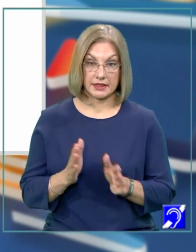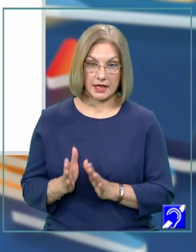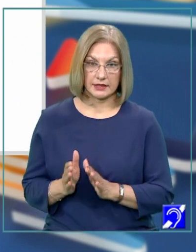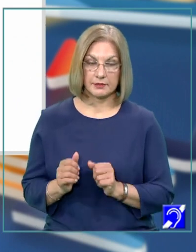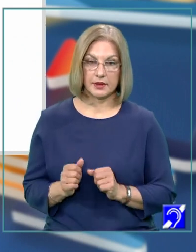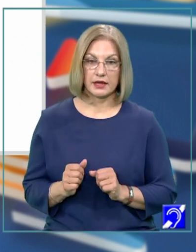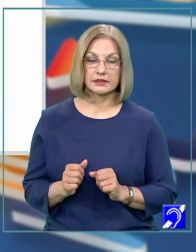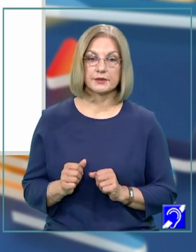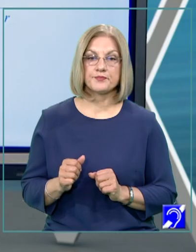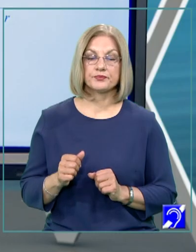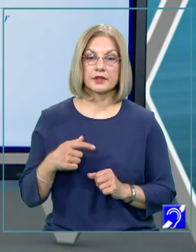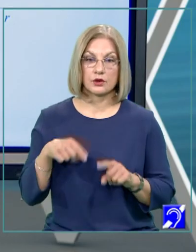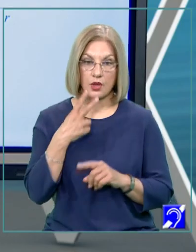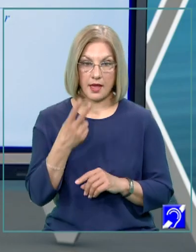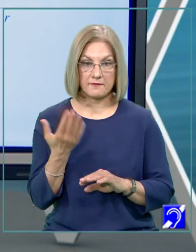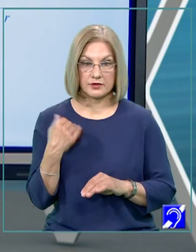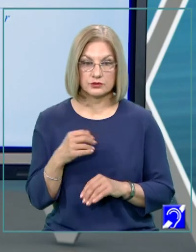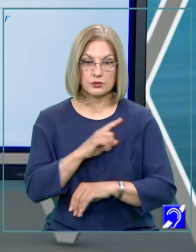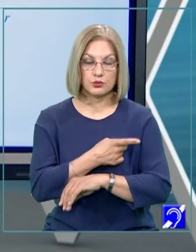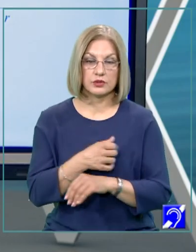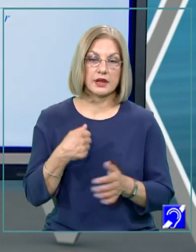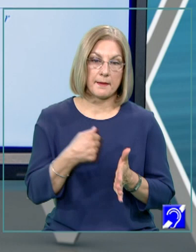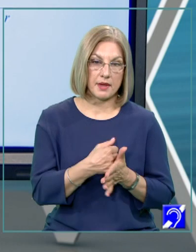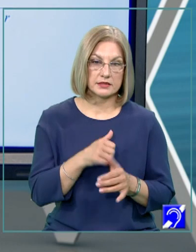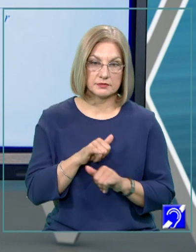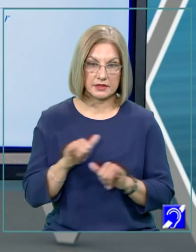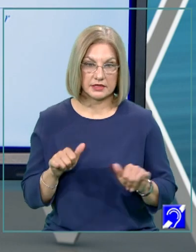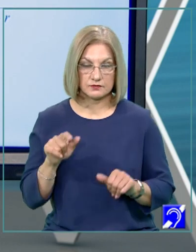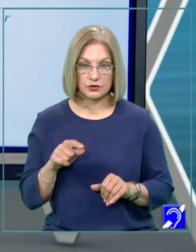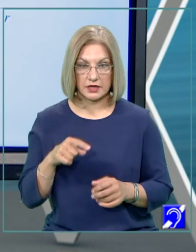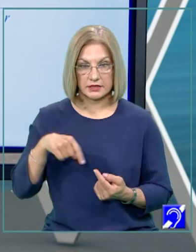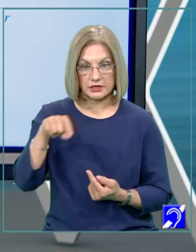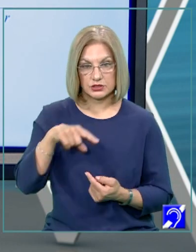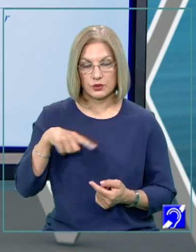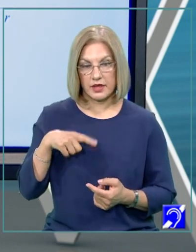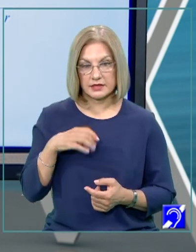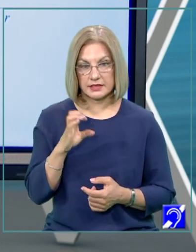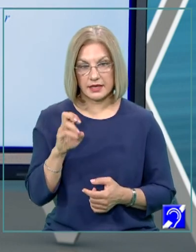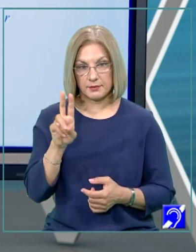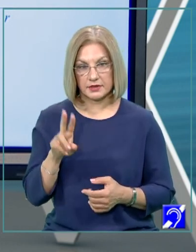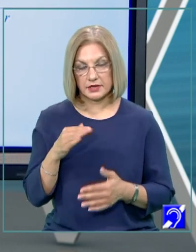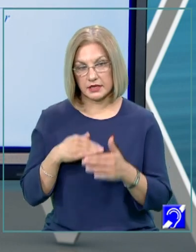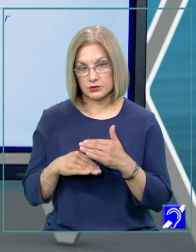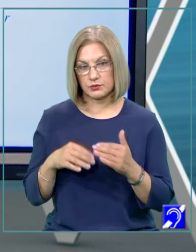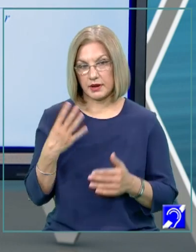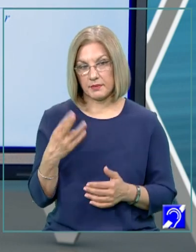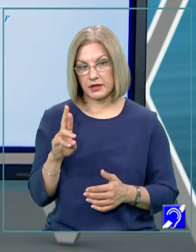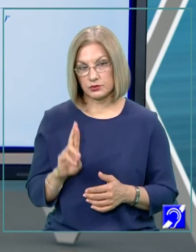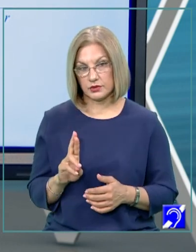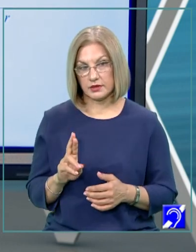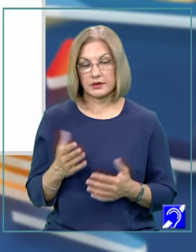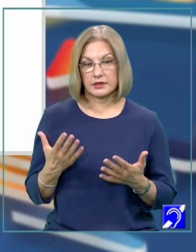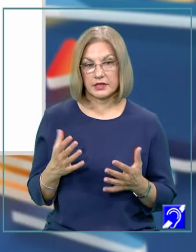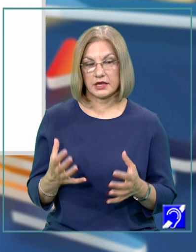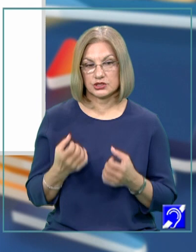Noi am văzut că puterea maximă dezvoltată în circuit este E pătrat supra 4 L mic Deci am